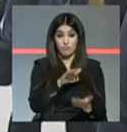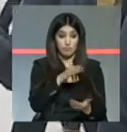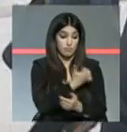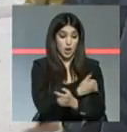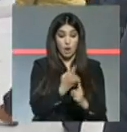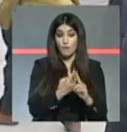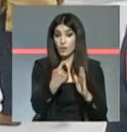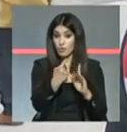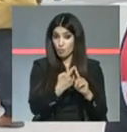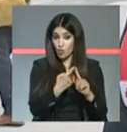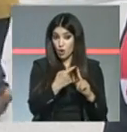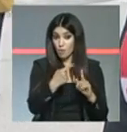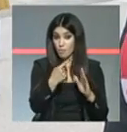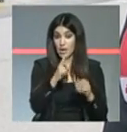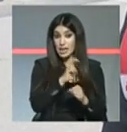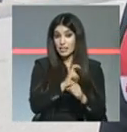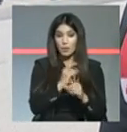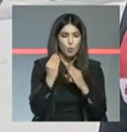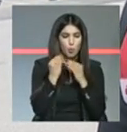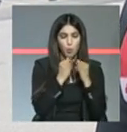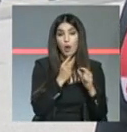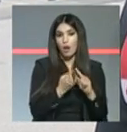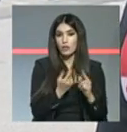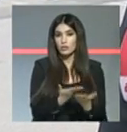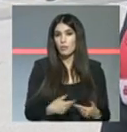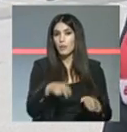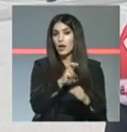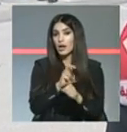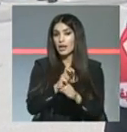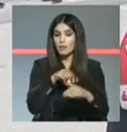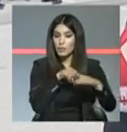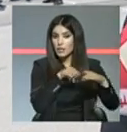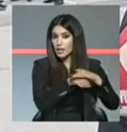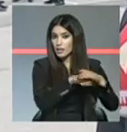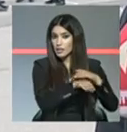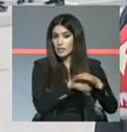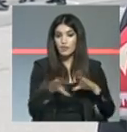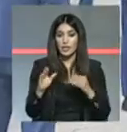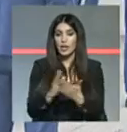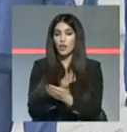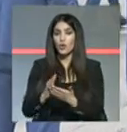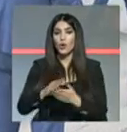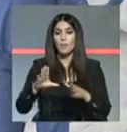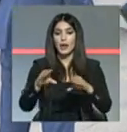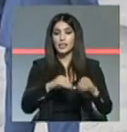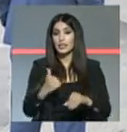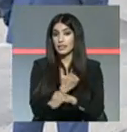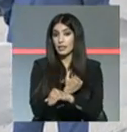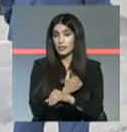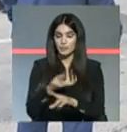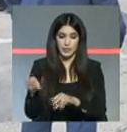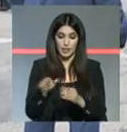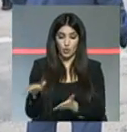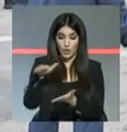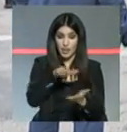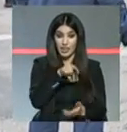المطلوبة، وفي نفس الوقت في مرحلة ثانية نقلهم على مستوى المناطق اللي باش يصير فيهم التلقيح. هذه الشحنة تعد الثانية